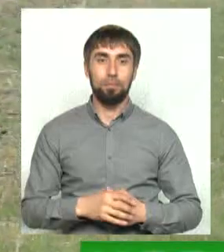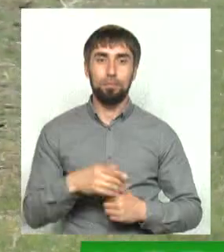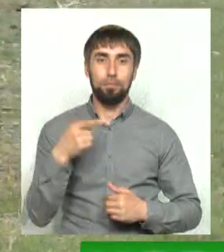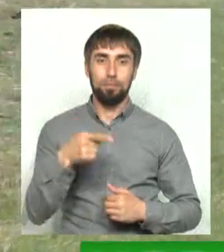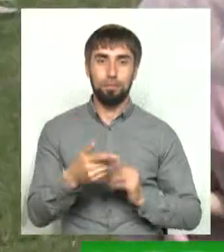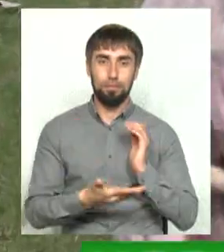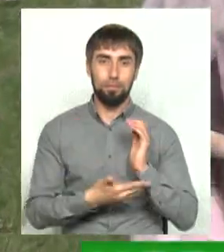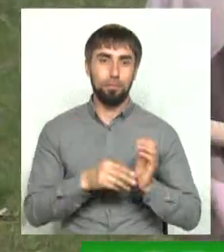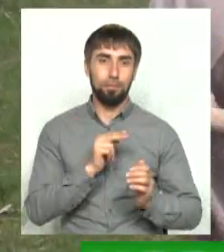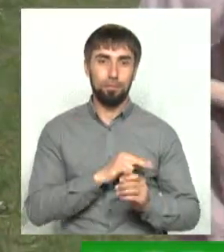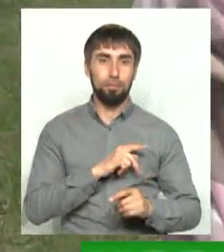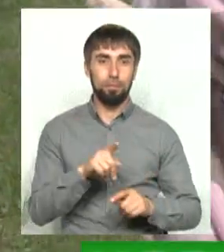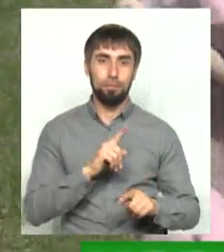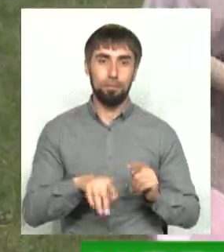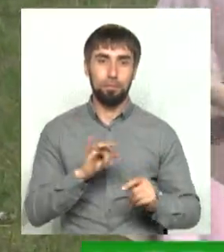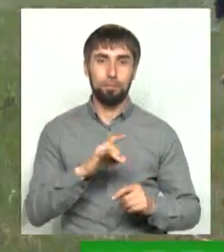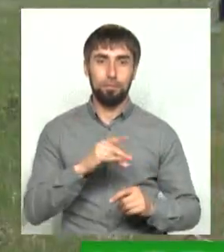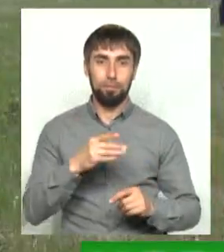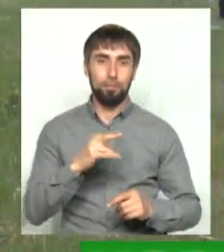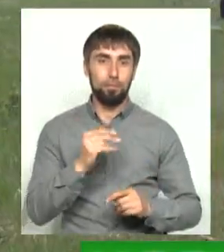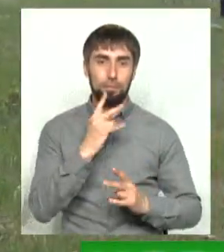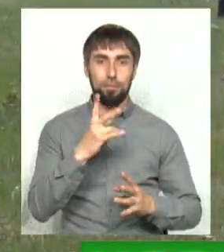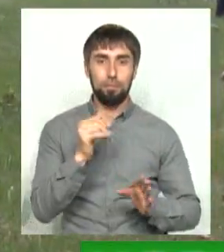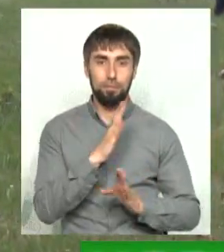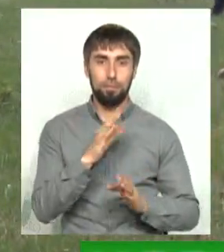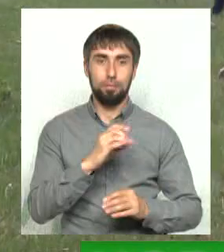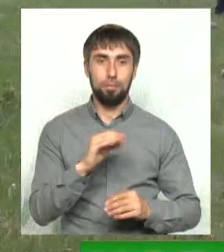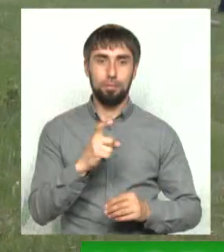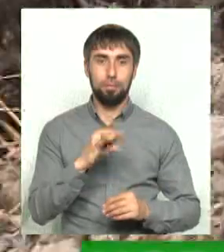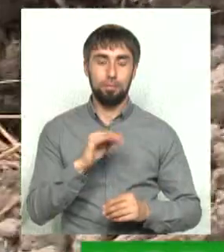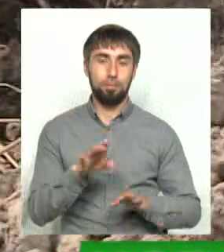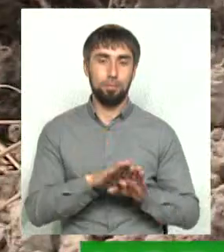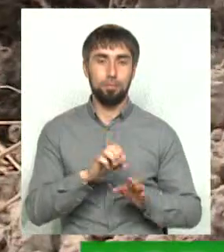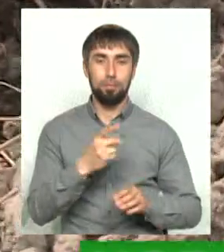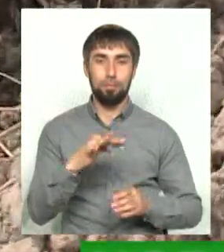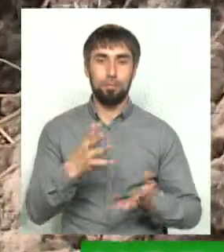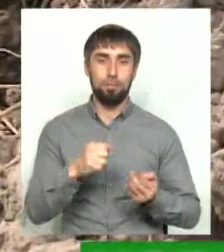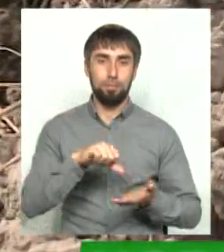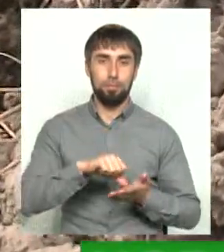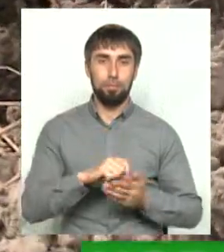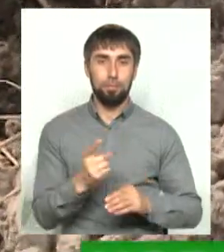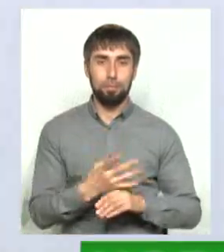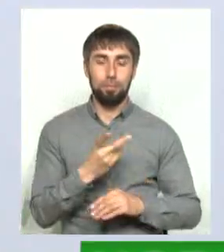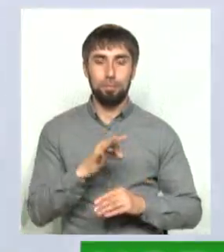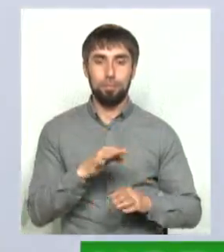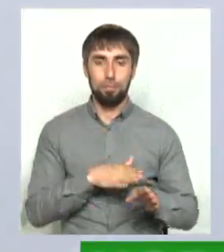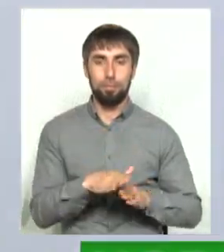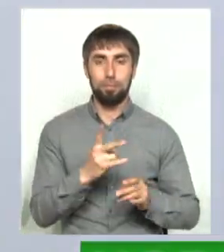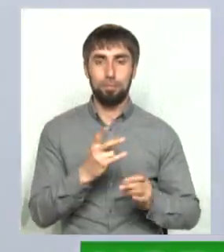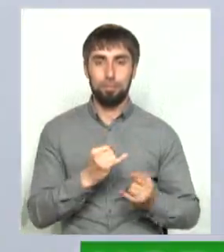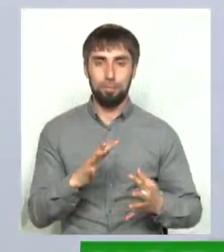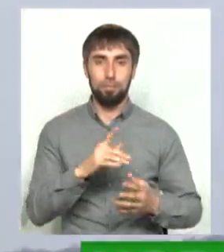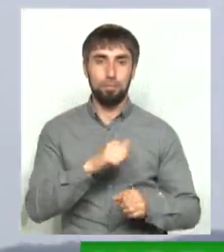тысячи саженцев, работа идет быстро и слаженно, несмотря на погоду. Ева Хамчиева в подобной акции принимает участие впервые, но справляется